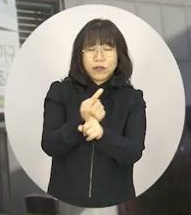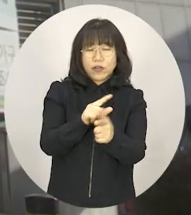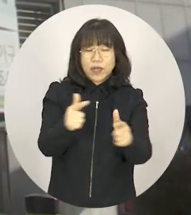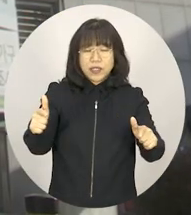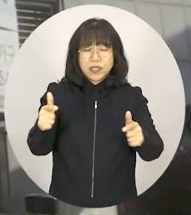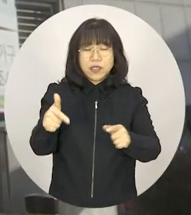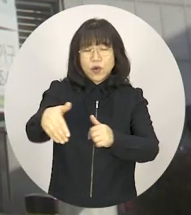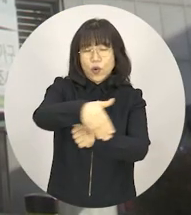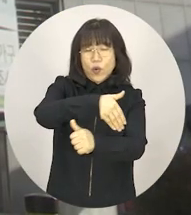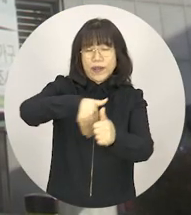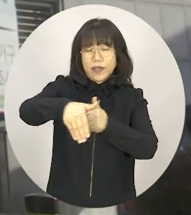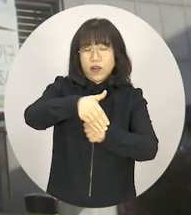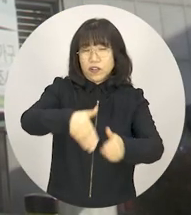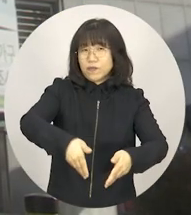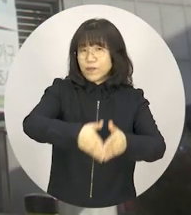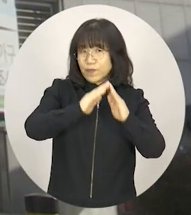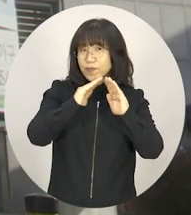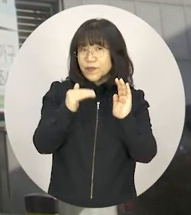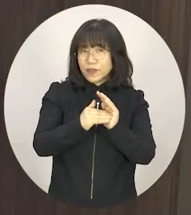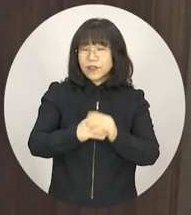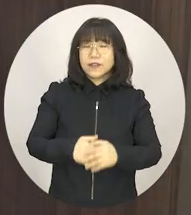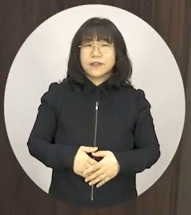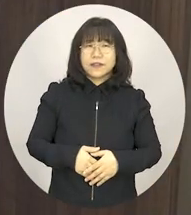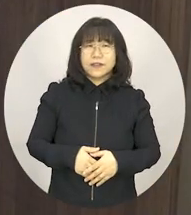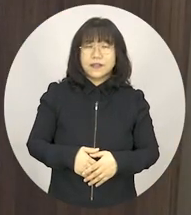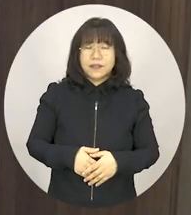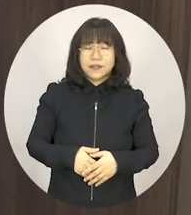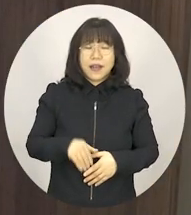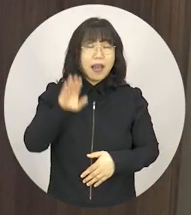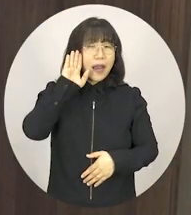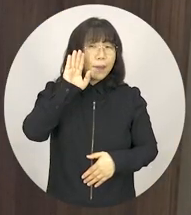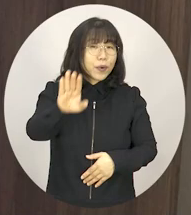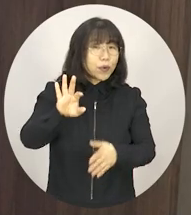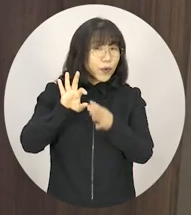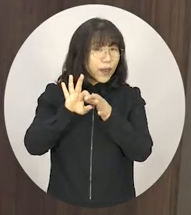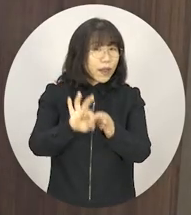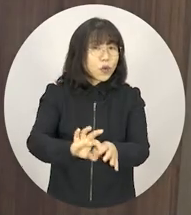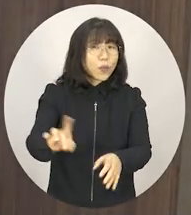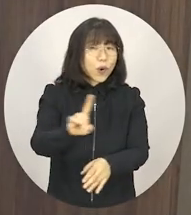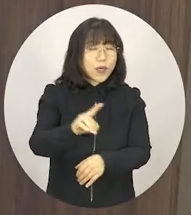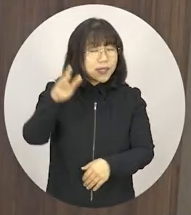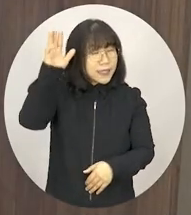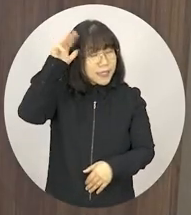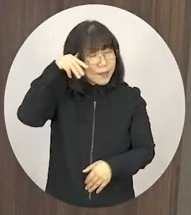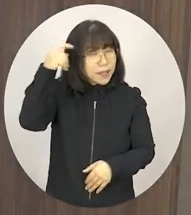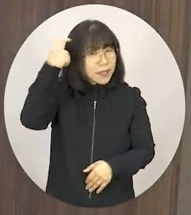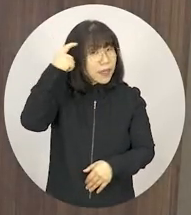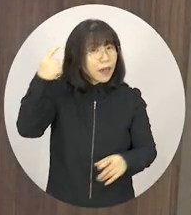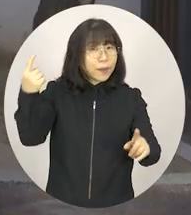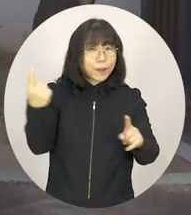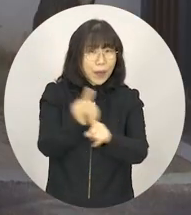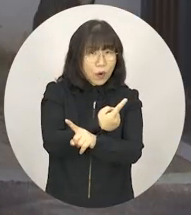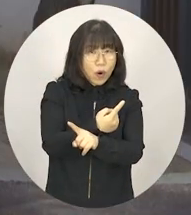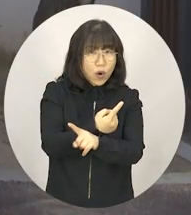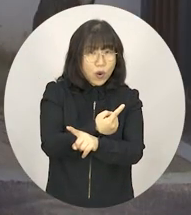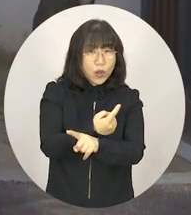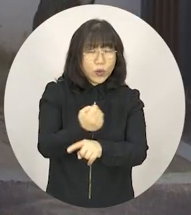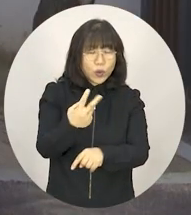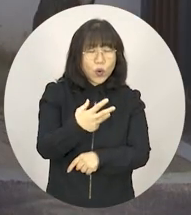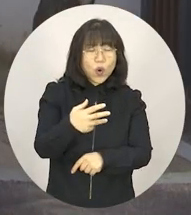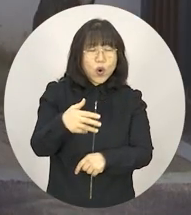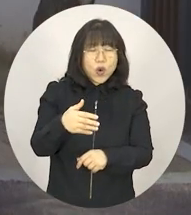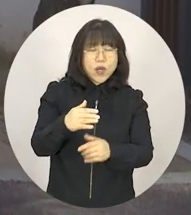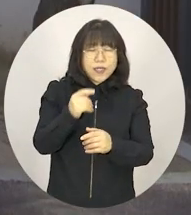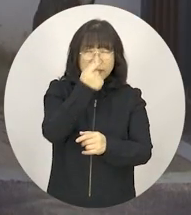조성을 진행했습니다 한편 강서구 치매 안심센터에서는 앞으로도 치매 인식 개선을 비롯한